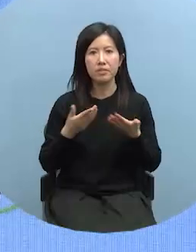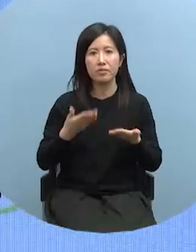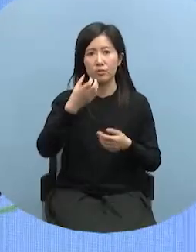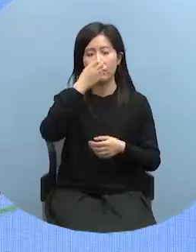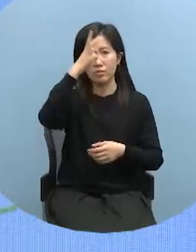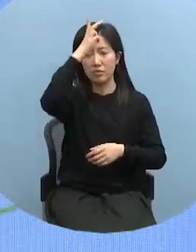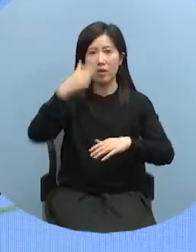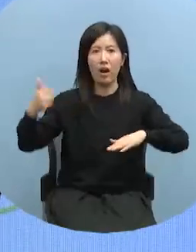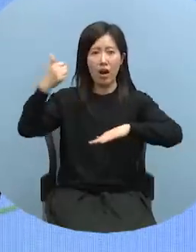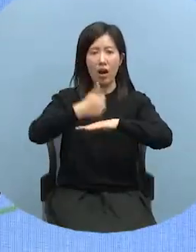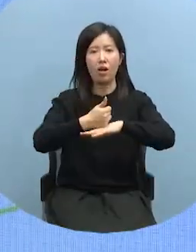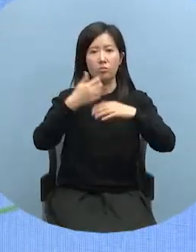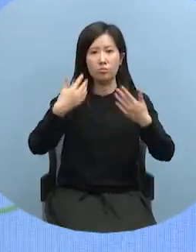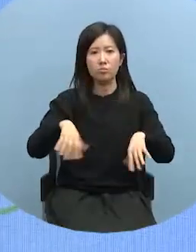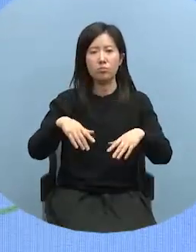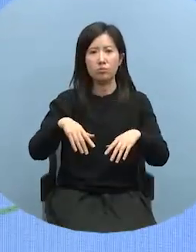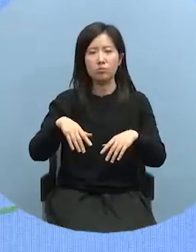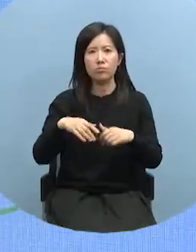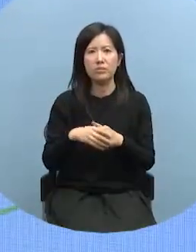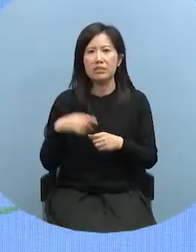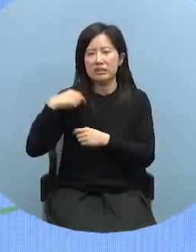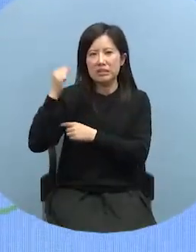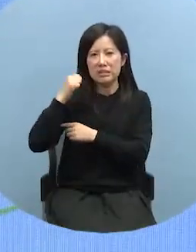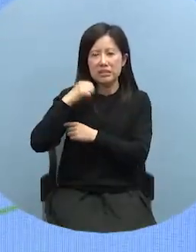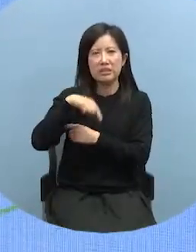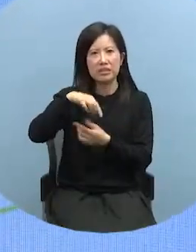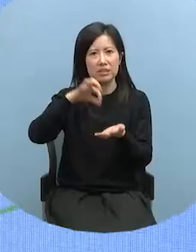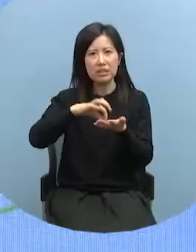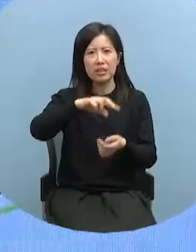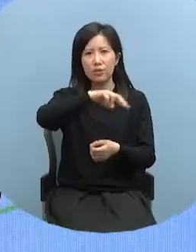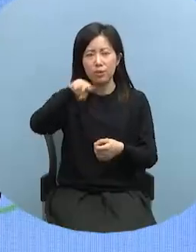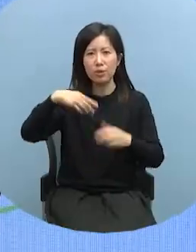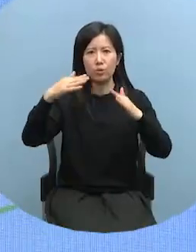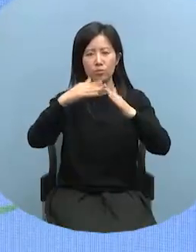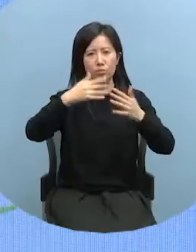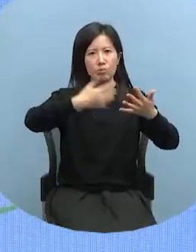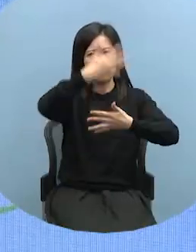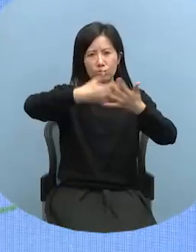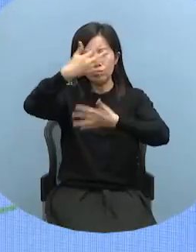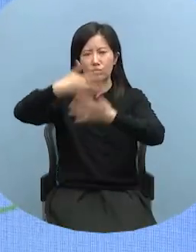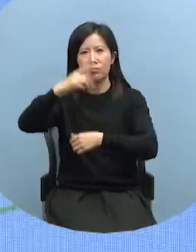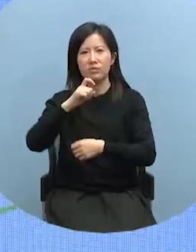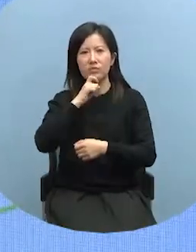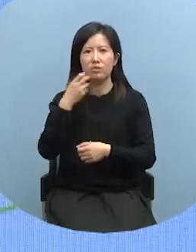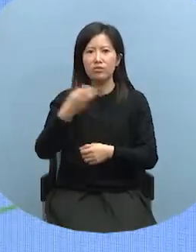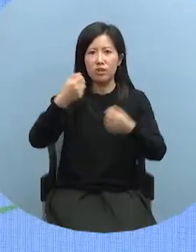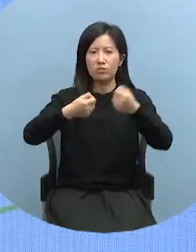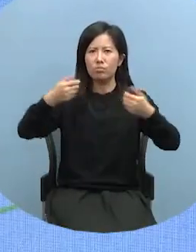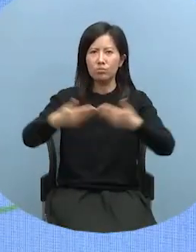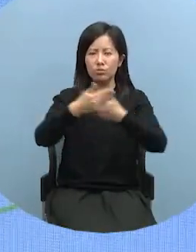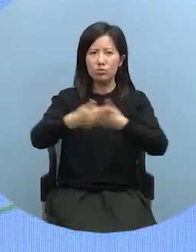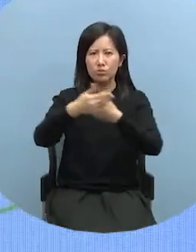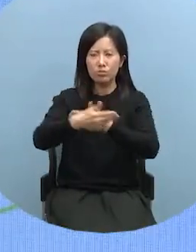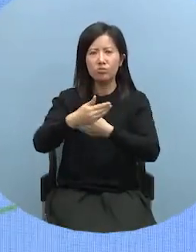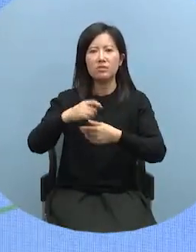今屆特區政府上任以嚟咧，我哋係積極造地建屋，同埋咧亦都要拓展交通基